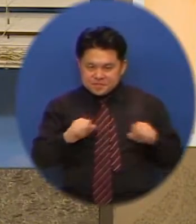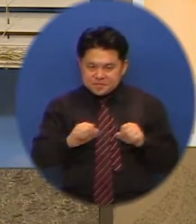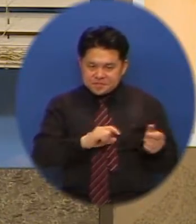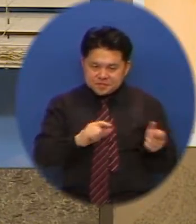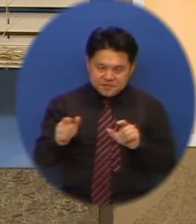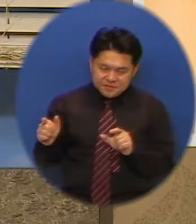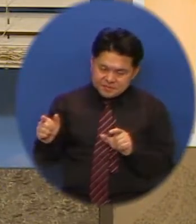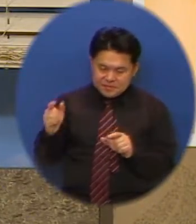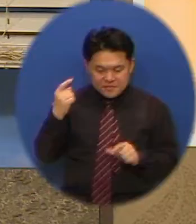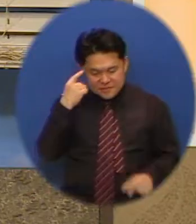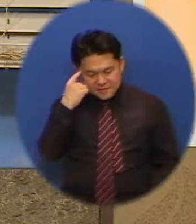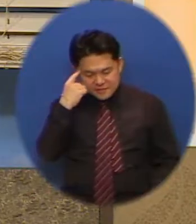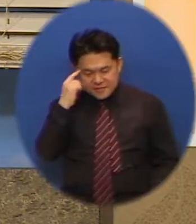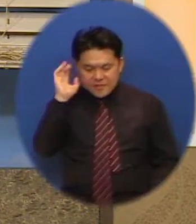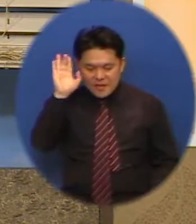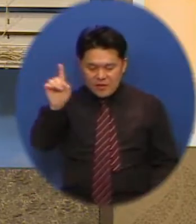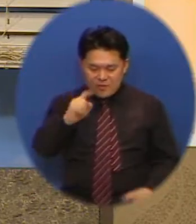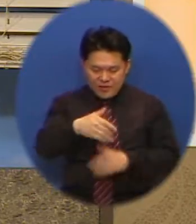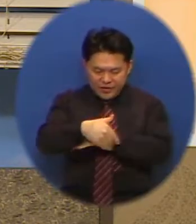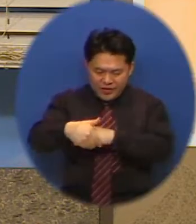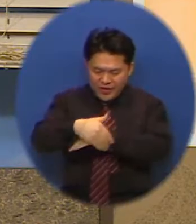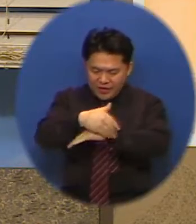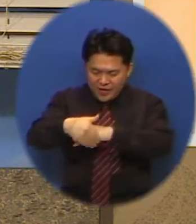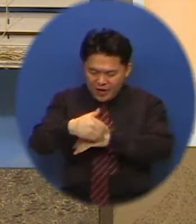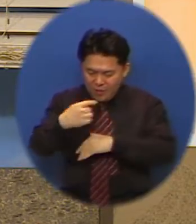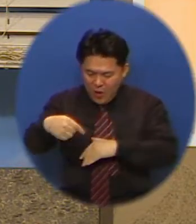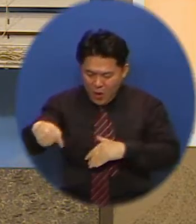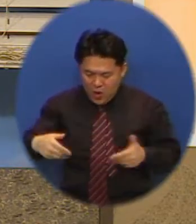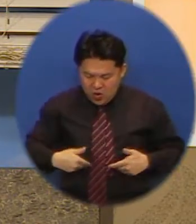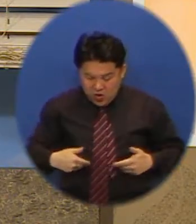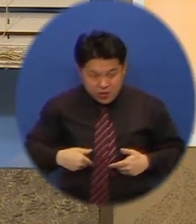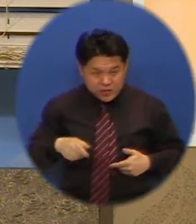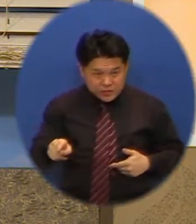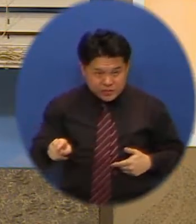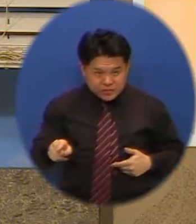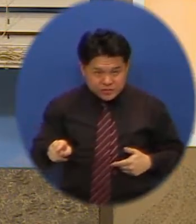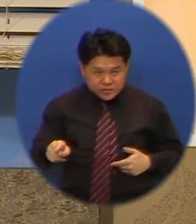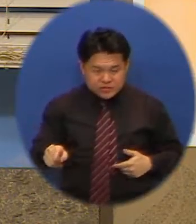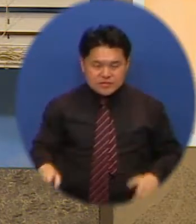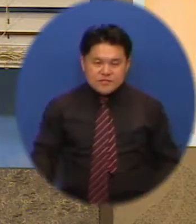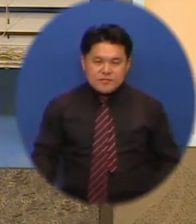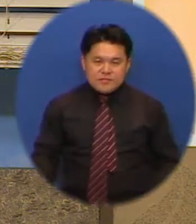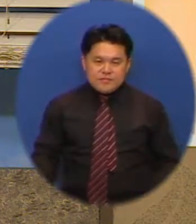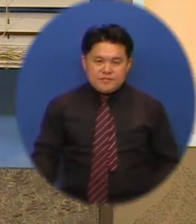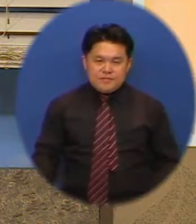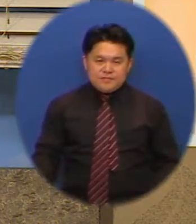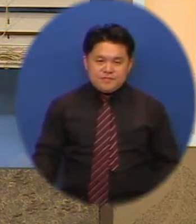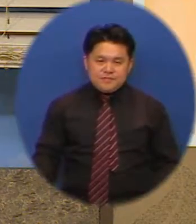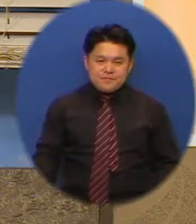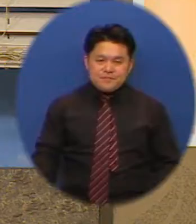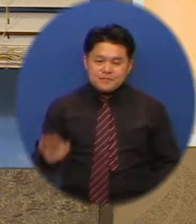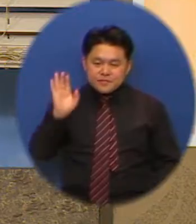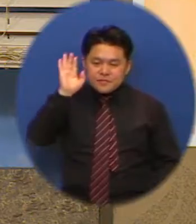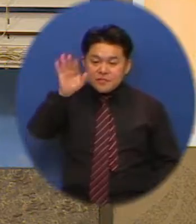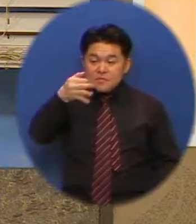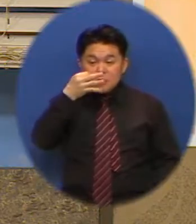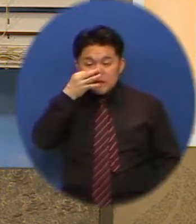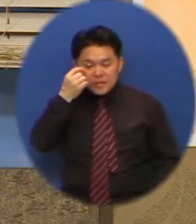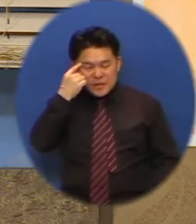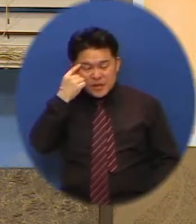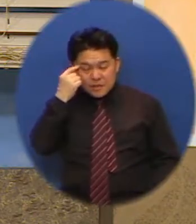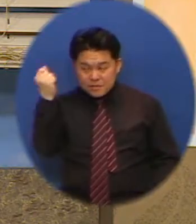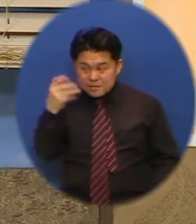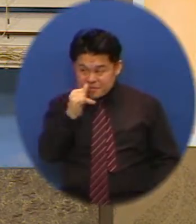역할에서 이런 좀 중장기적으로 보니까 이런 걸 해야 되겠다 현안이라든가 이런 문제를 해결해야 되겠다 좀 멀리 바라보신 것들이 좀 있을 것